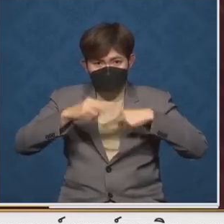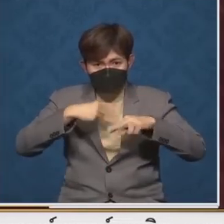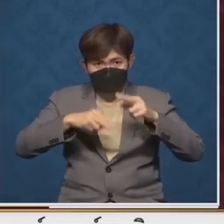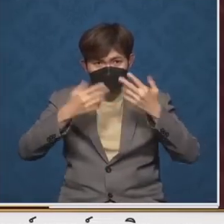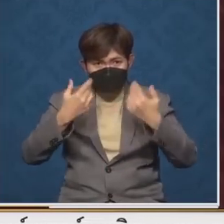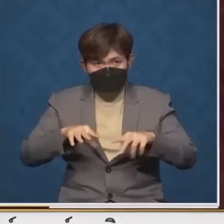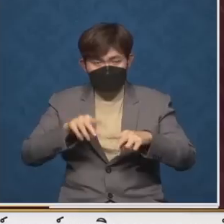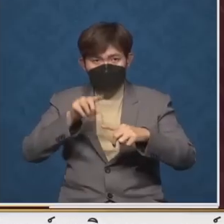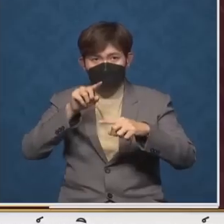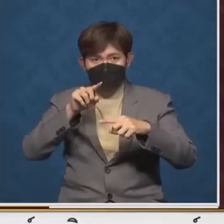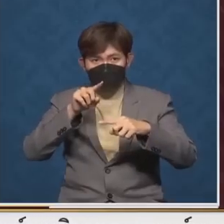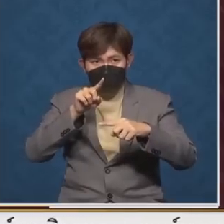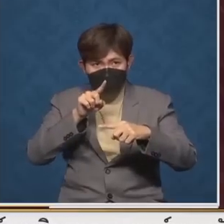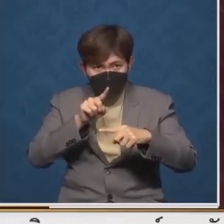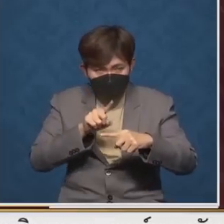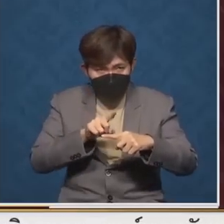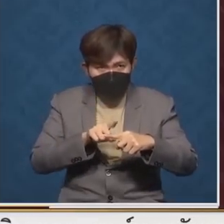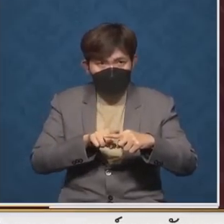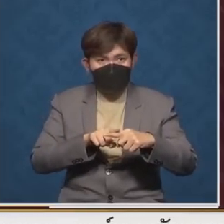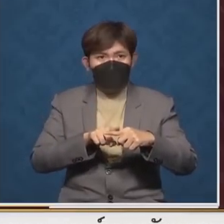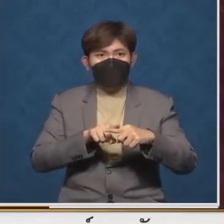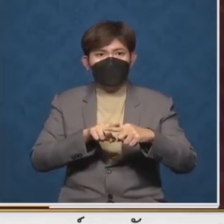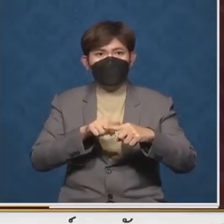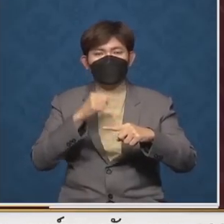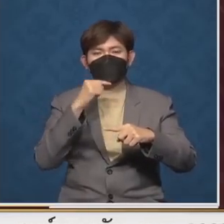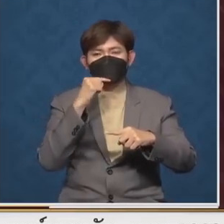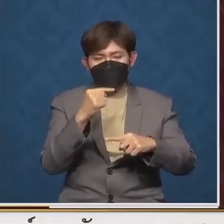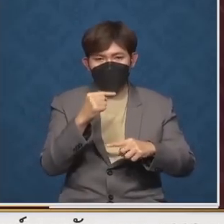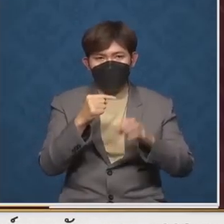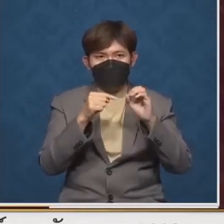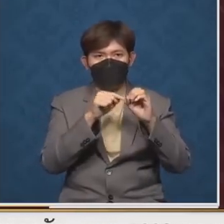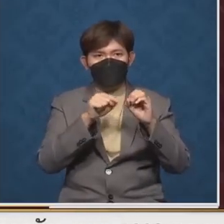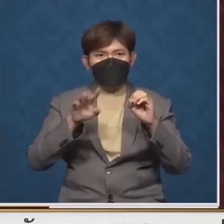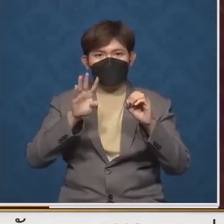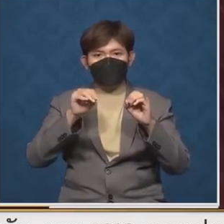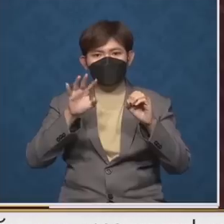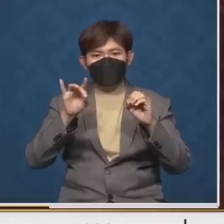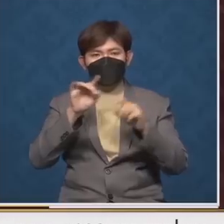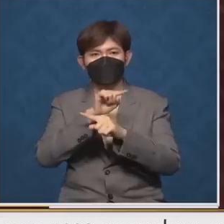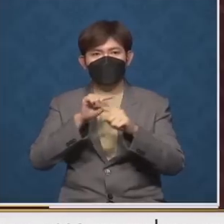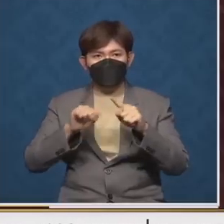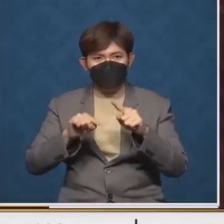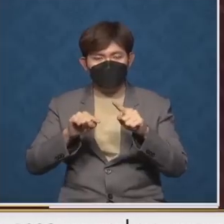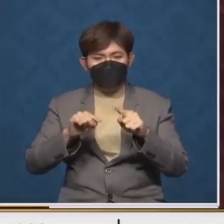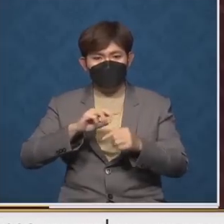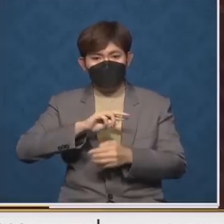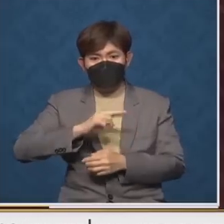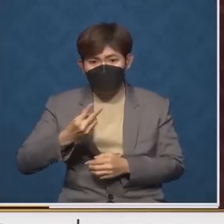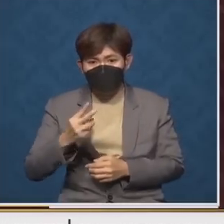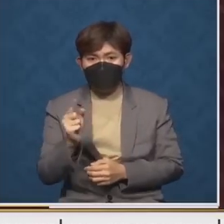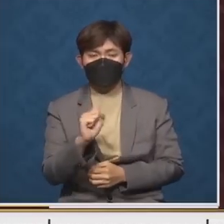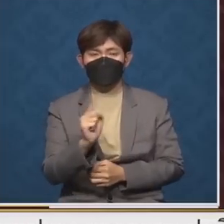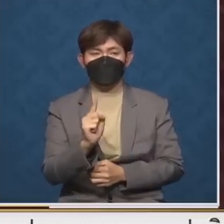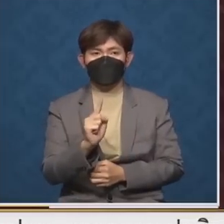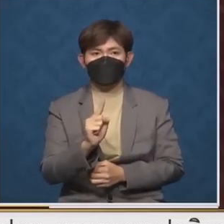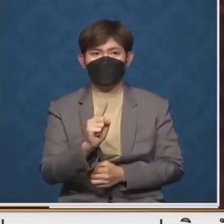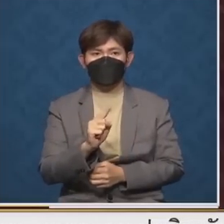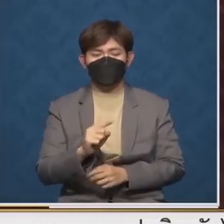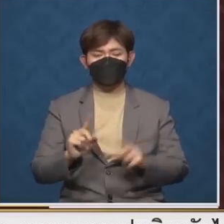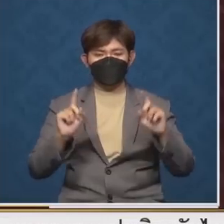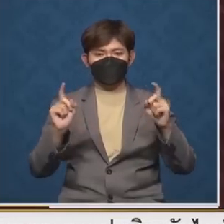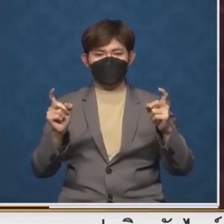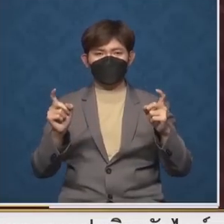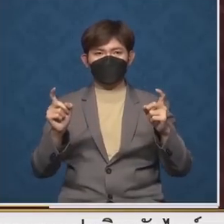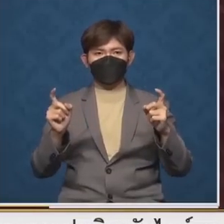เทียมสูงถึง48%อาแลวงงครับแต่แ๊เป็ภาษาไยดังต่อไปนี้ครับในวงเล็